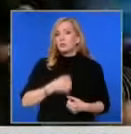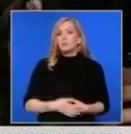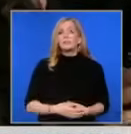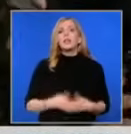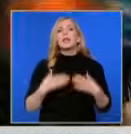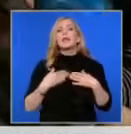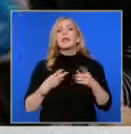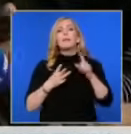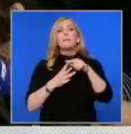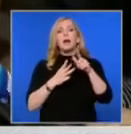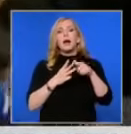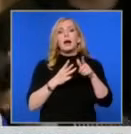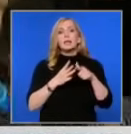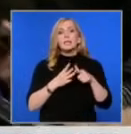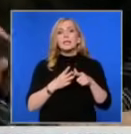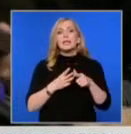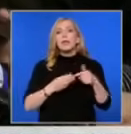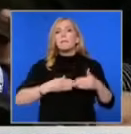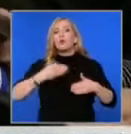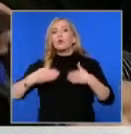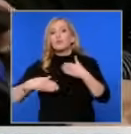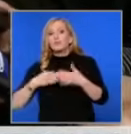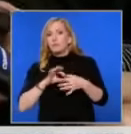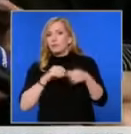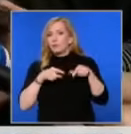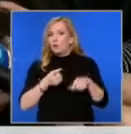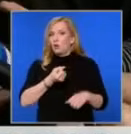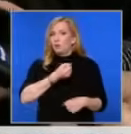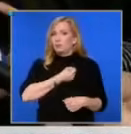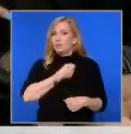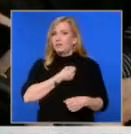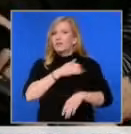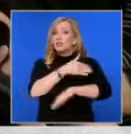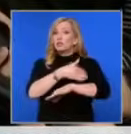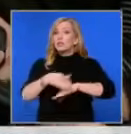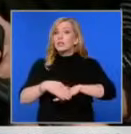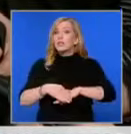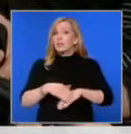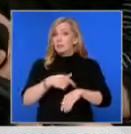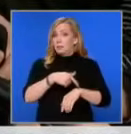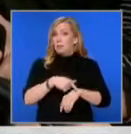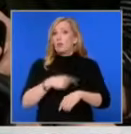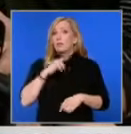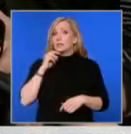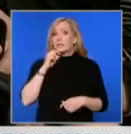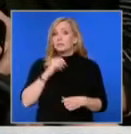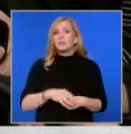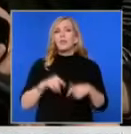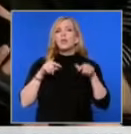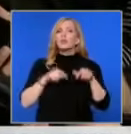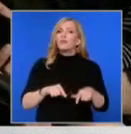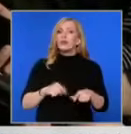има образувани 3 дисциплинарни производства във връзка с това убийство на служители на гранична полиция. Всичко това е предмет